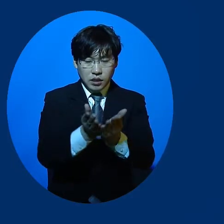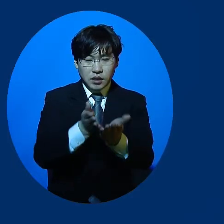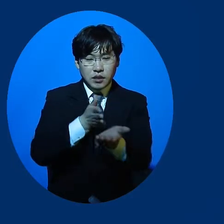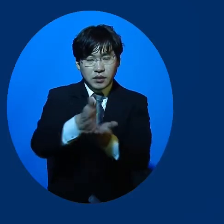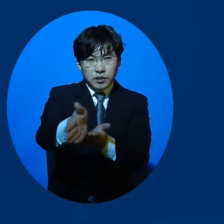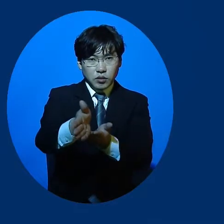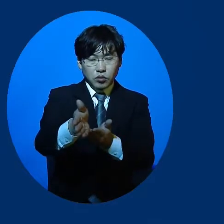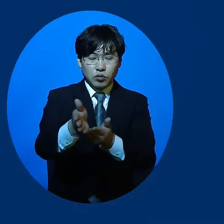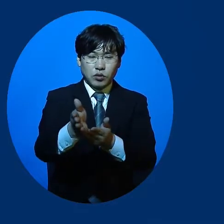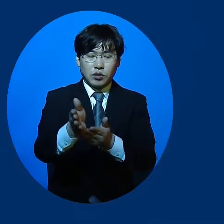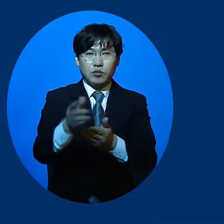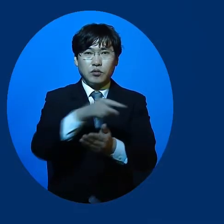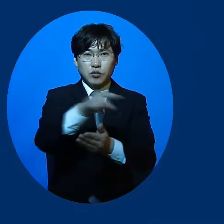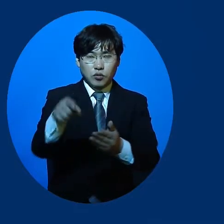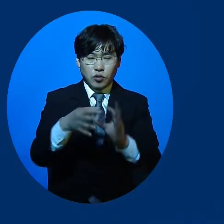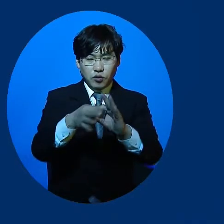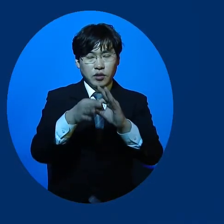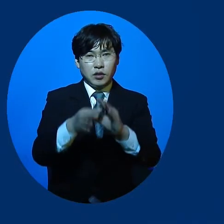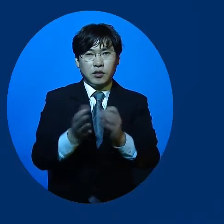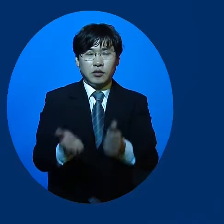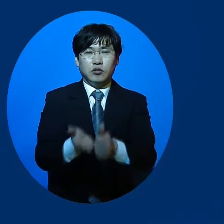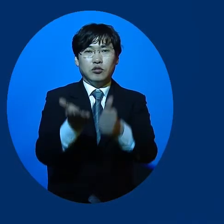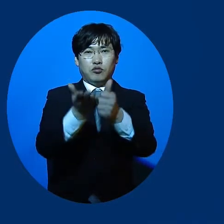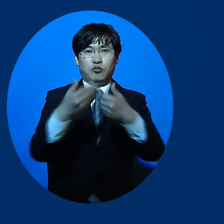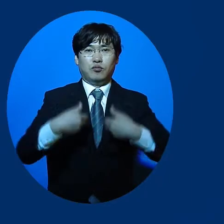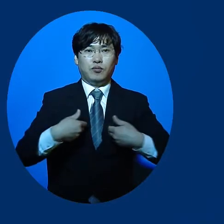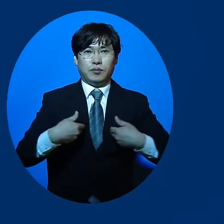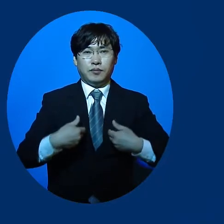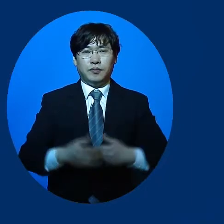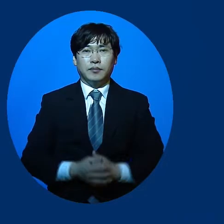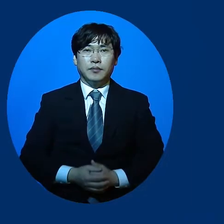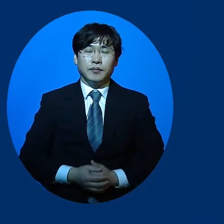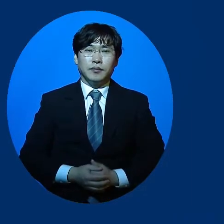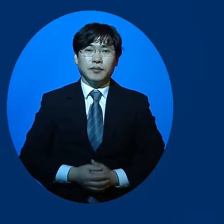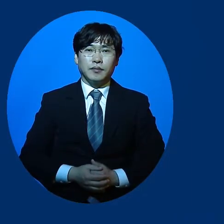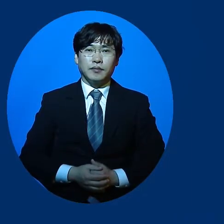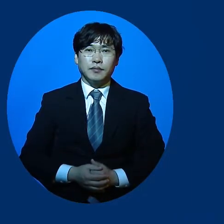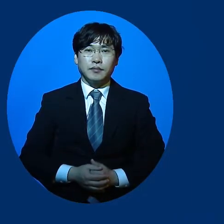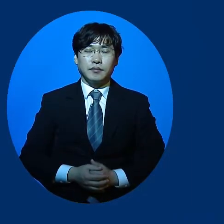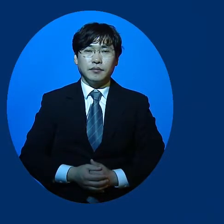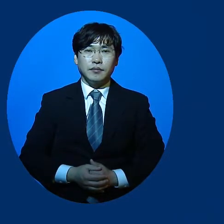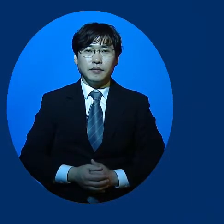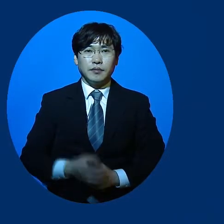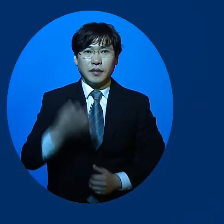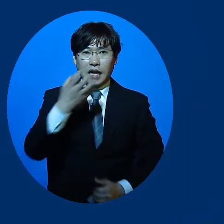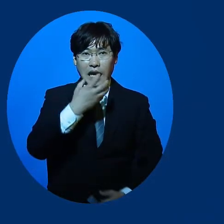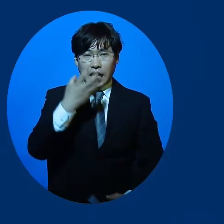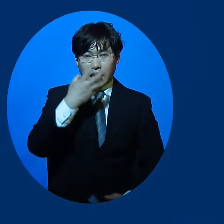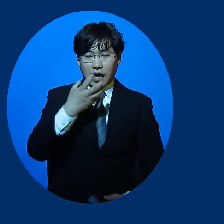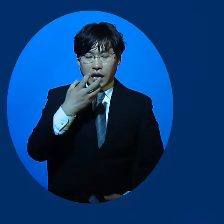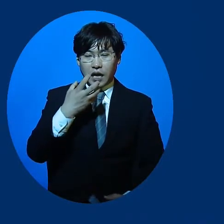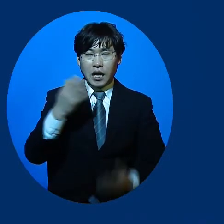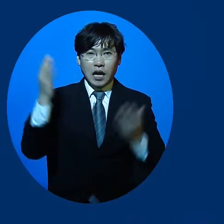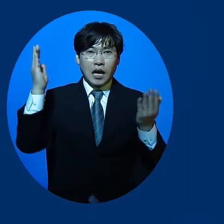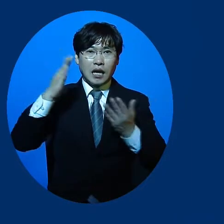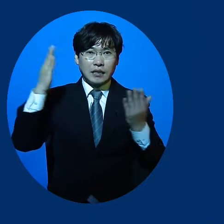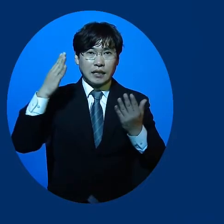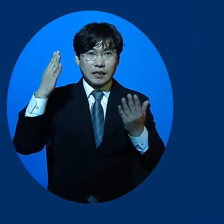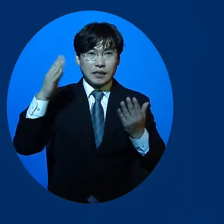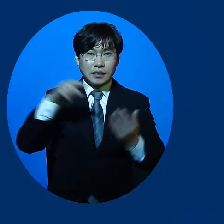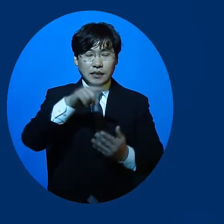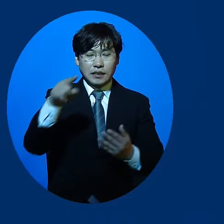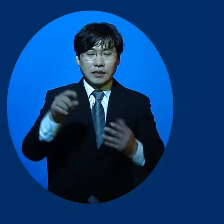방안도 마련돼야 되겠다 얘기가 돼 있고요. 일반 학생들은 팝스를 학교에서 사용을 하고